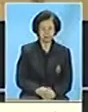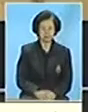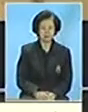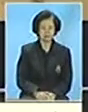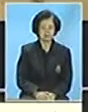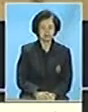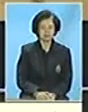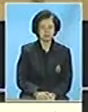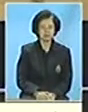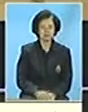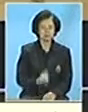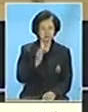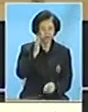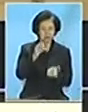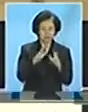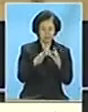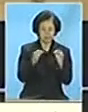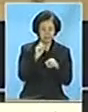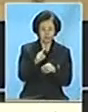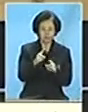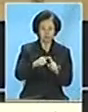ค่ะต่อไปเป็นเรื่องเดือนที่2ค่ะ